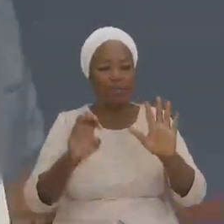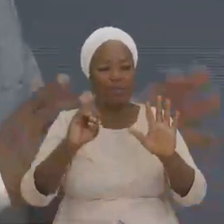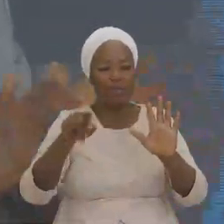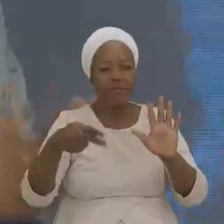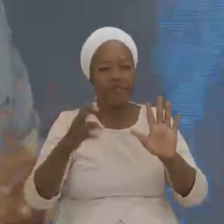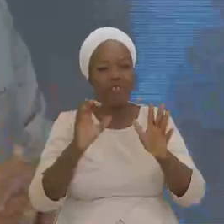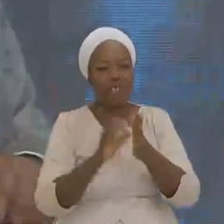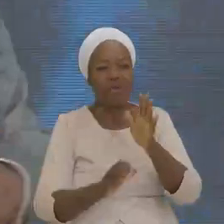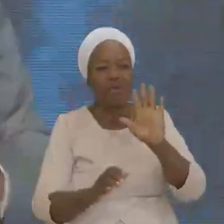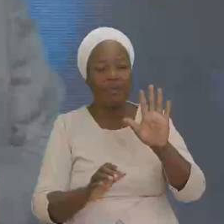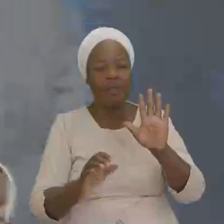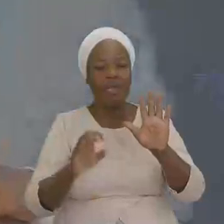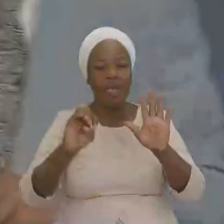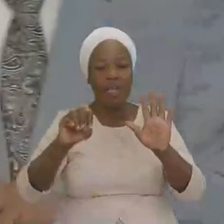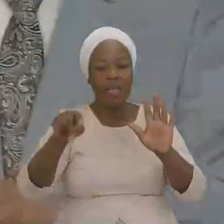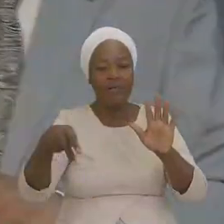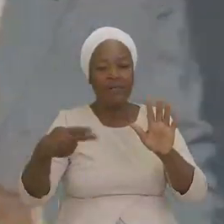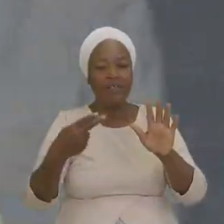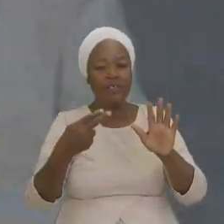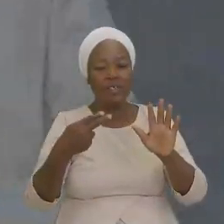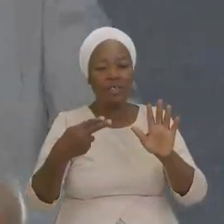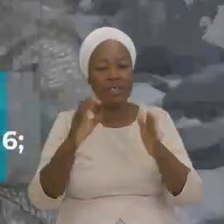lois. Éphésiens chapitre 5,